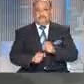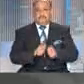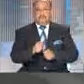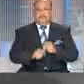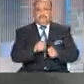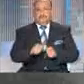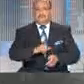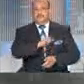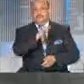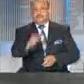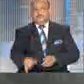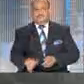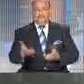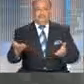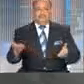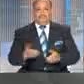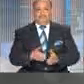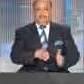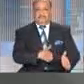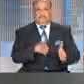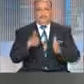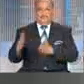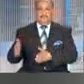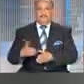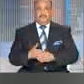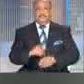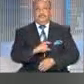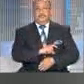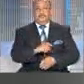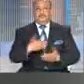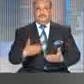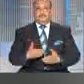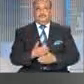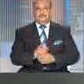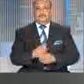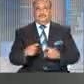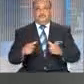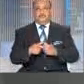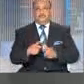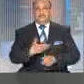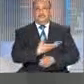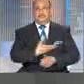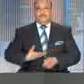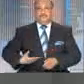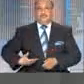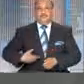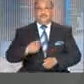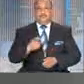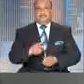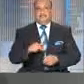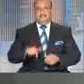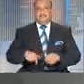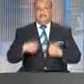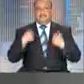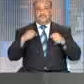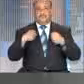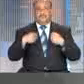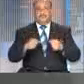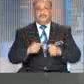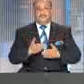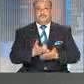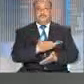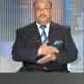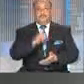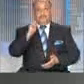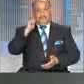الوزارات الأخرى. في سوسة نفذت قوات الأمن الداخلي وقفة احتجاجية مساندة لزميلهم الموقوف